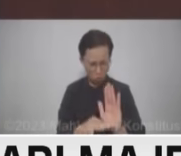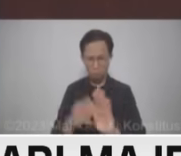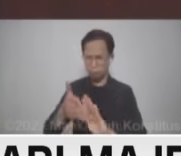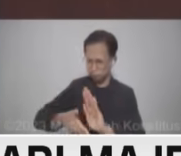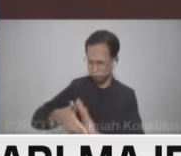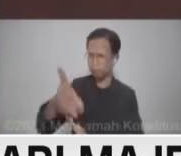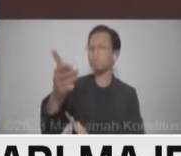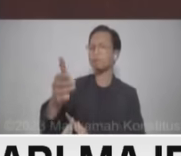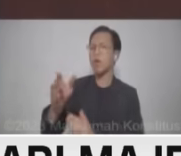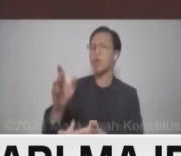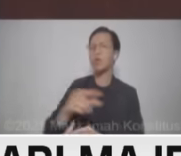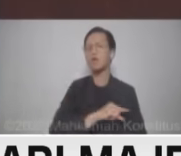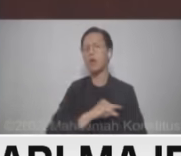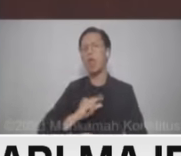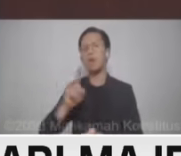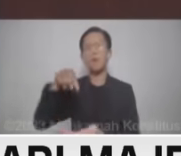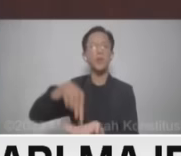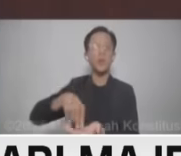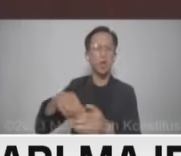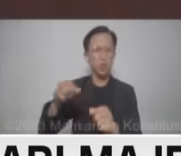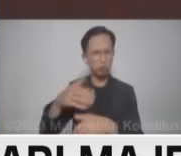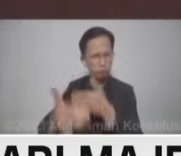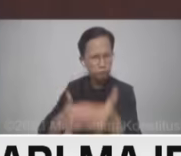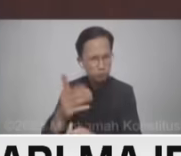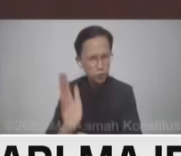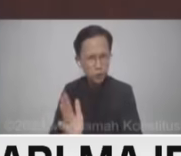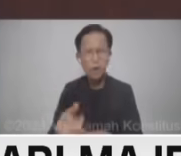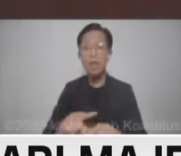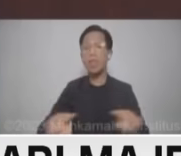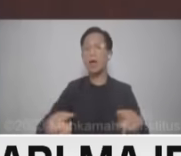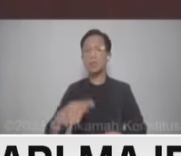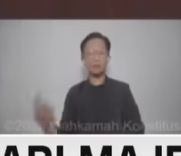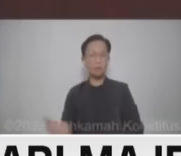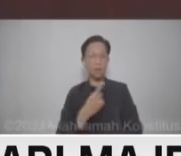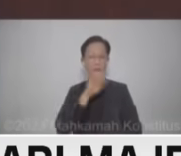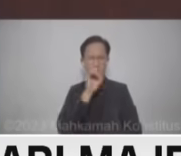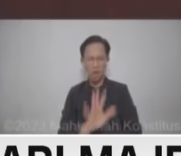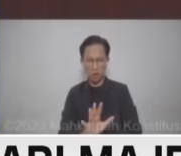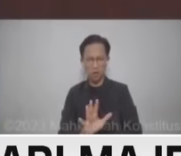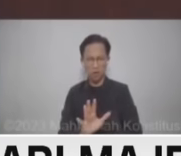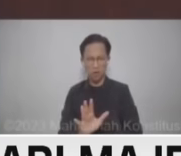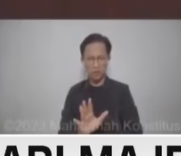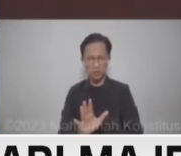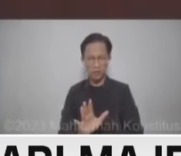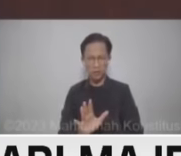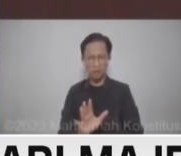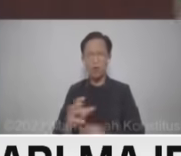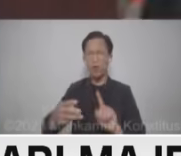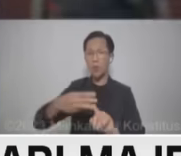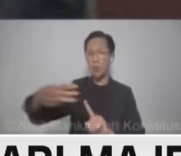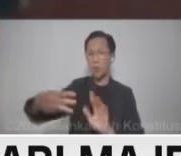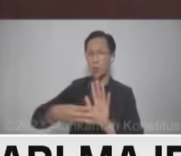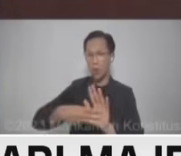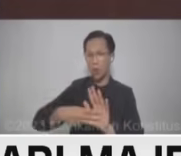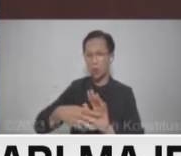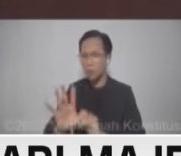ya akan ada ee terobosan yang tidak masuk dalam tiga skenario ee sanksi tadi makanya saya sempat sempat